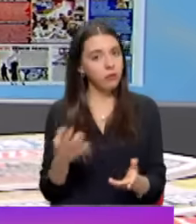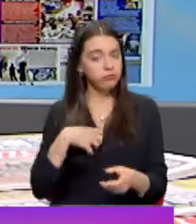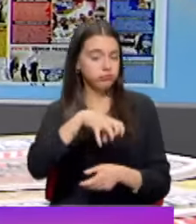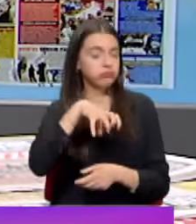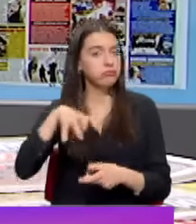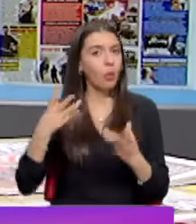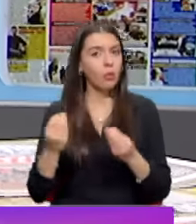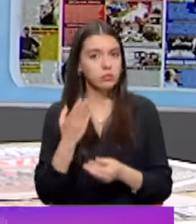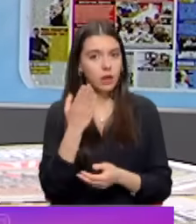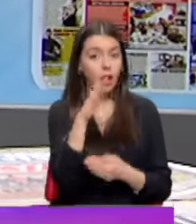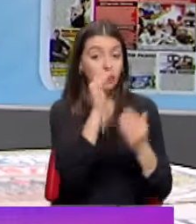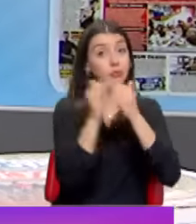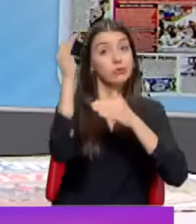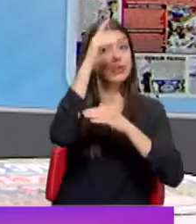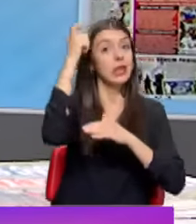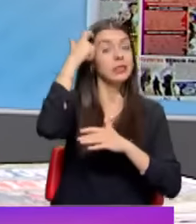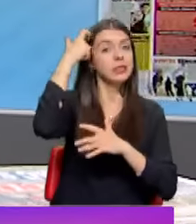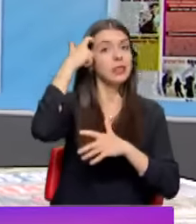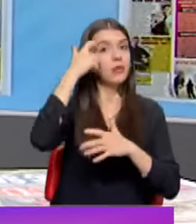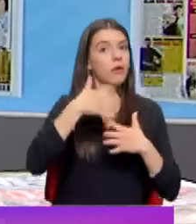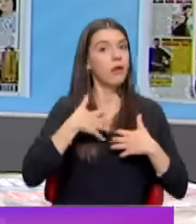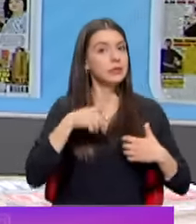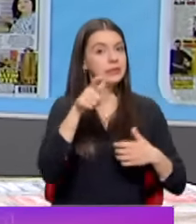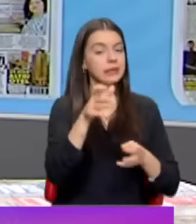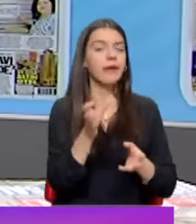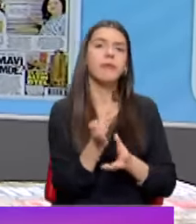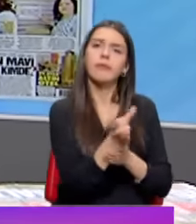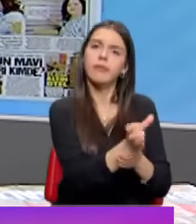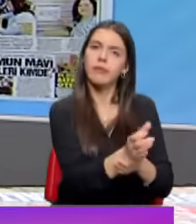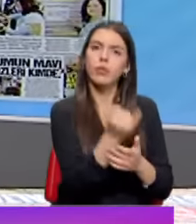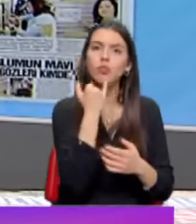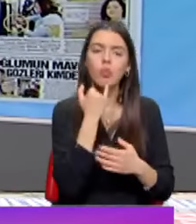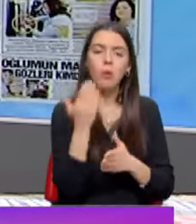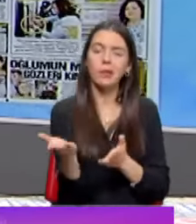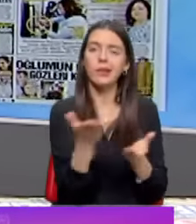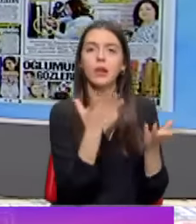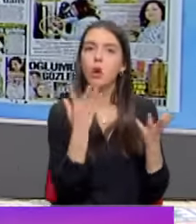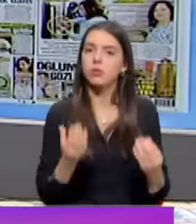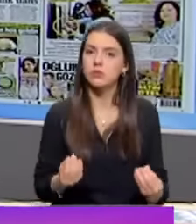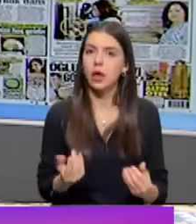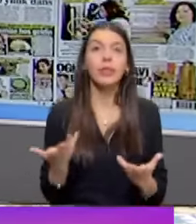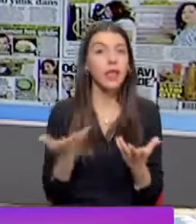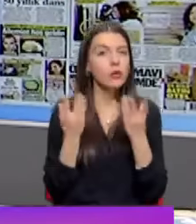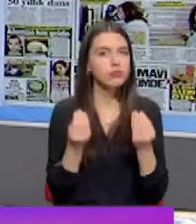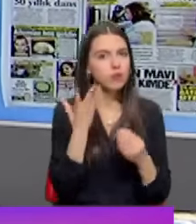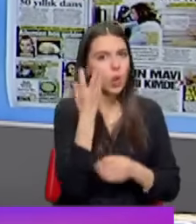o yüksek makamdaki tanıdıklarınız size yer açsa, alan açsa ne kadar güzel olur değil mi?